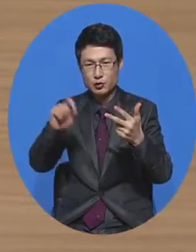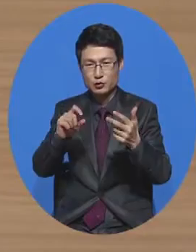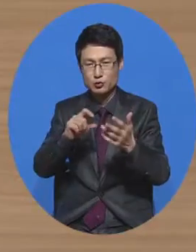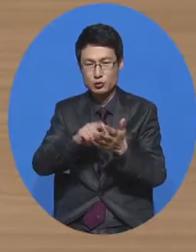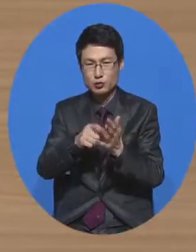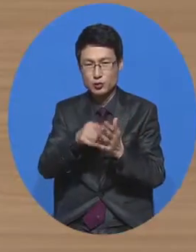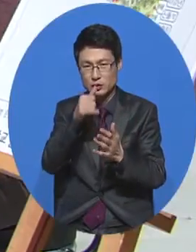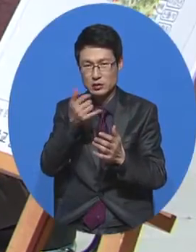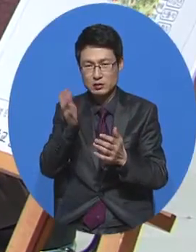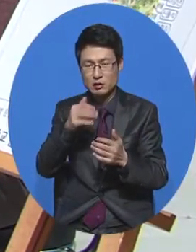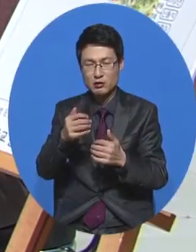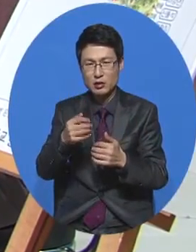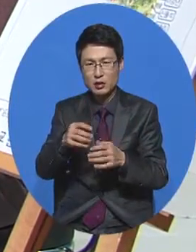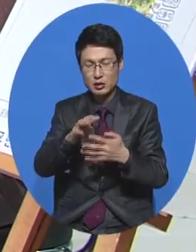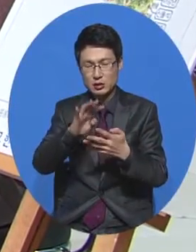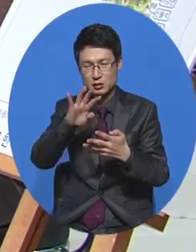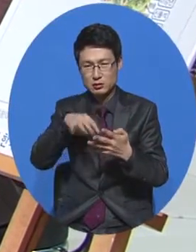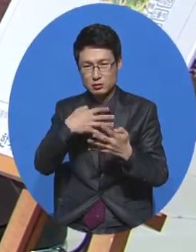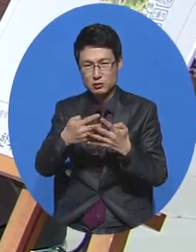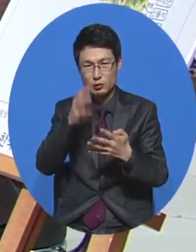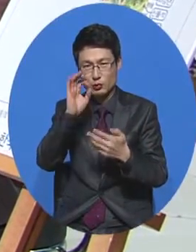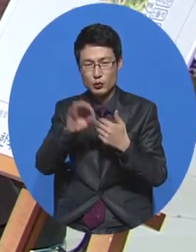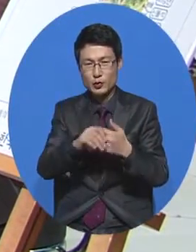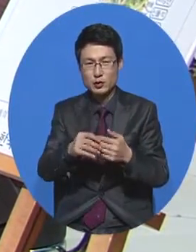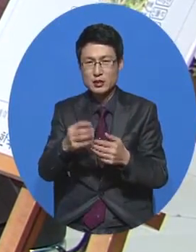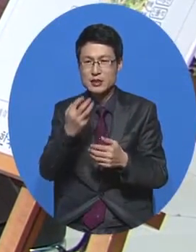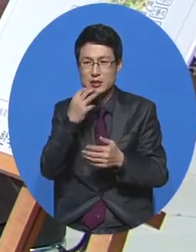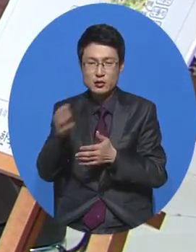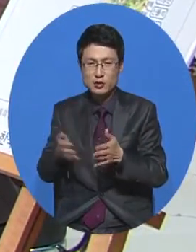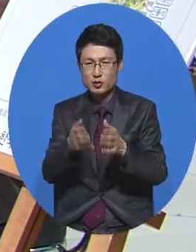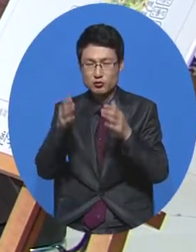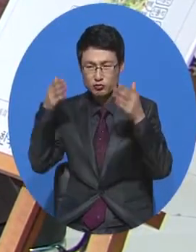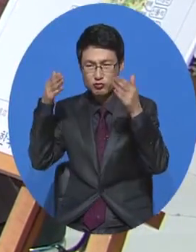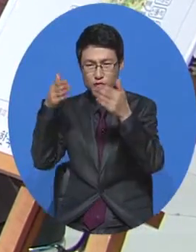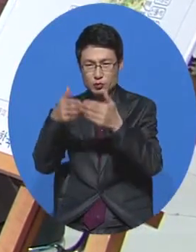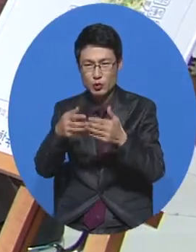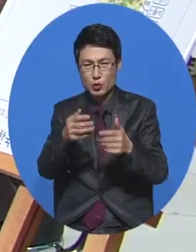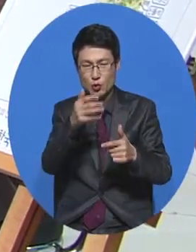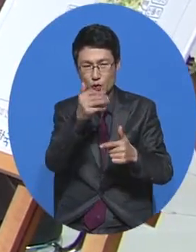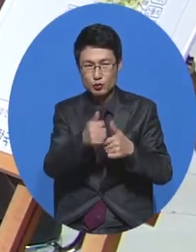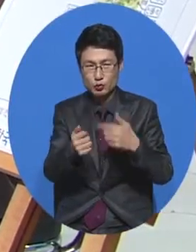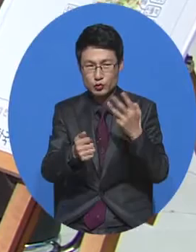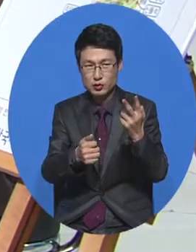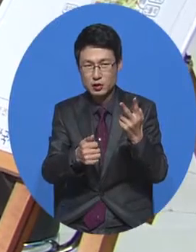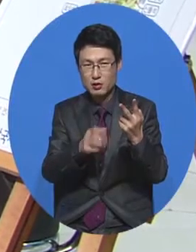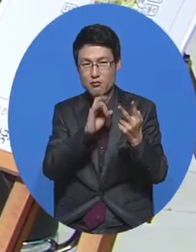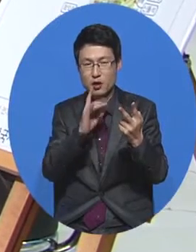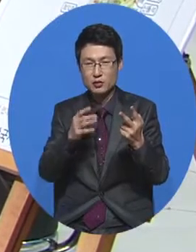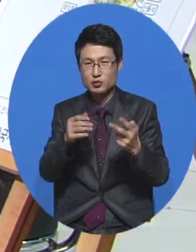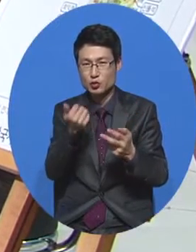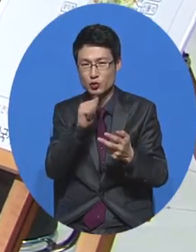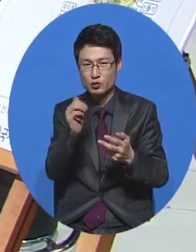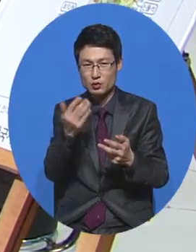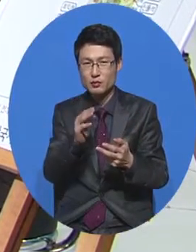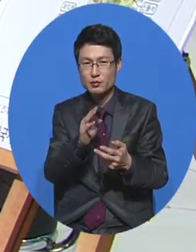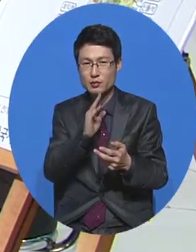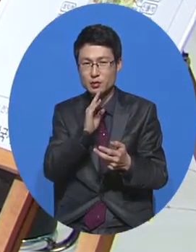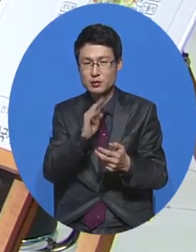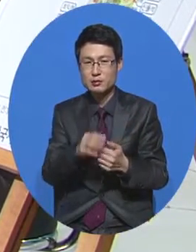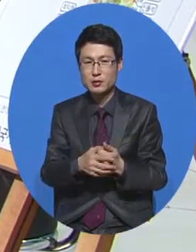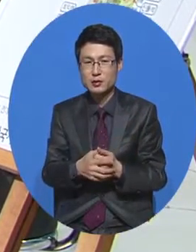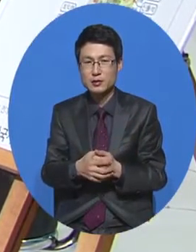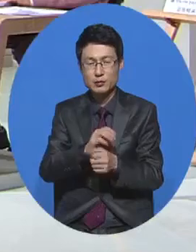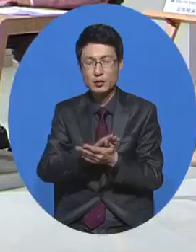가지고 오신 지도를 보면 매우 경상도 중심으로 호남 지역에는 못 단 2명밖에 소개되지 않았다 그렇게 얘기를 해